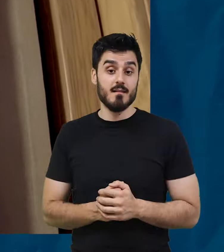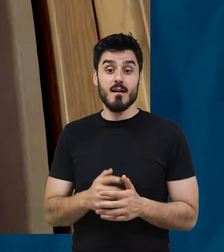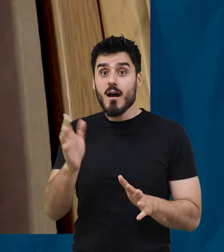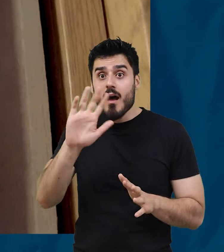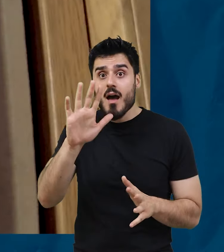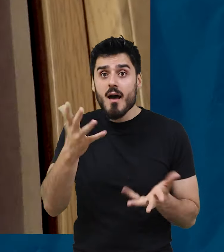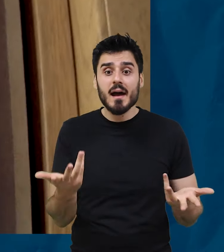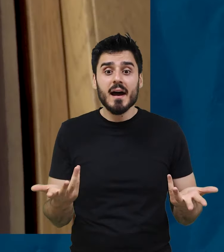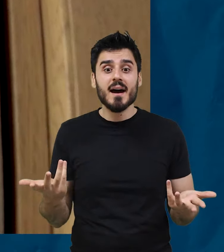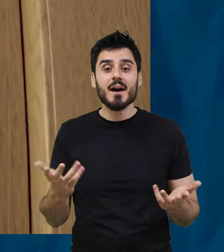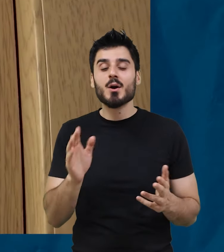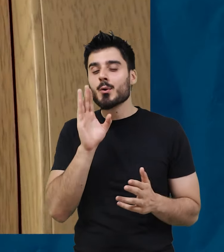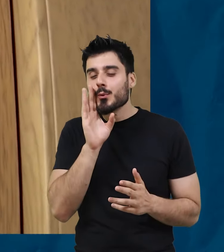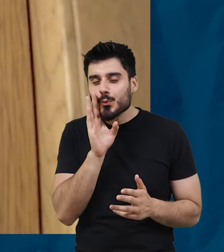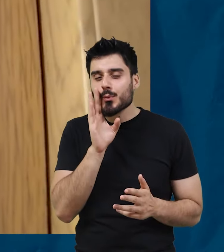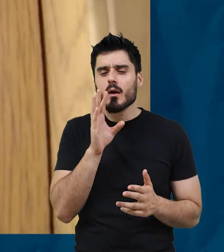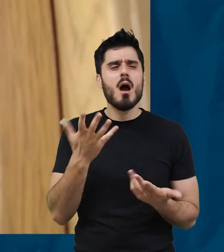Йо!